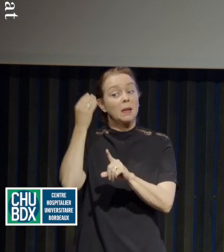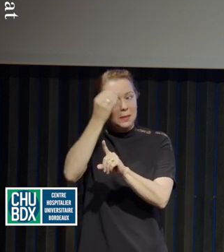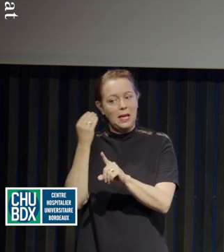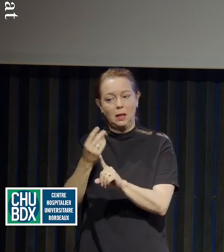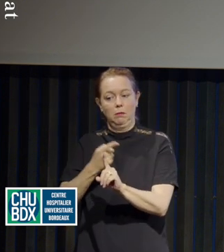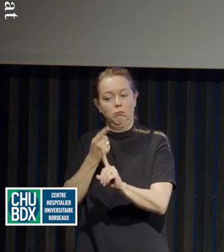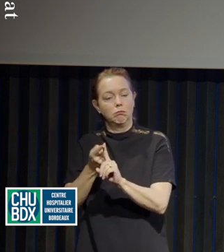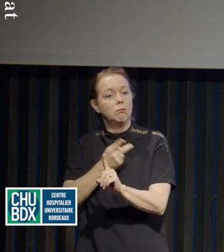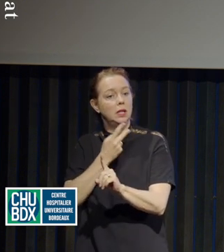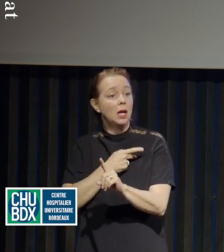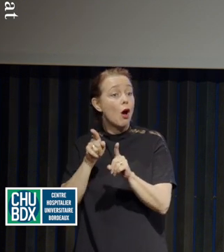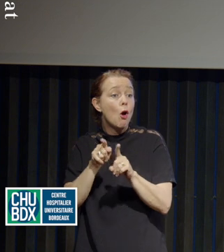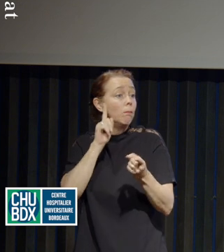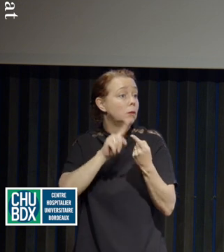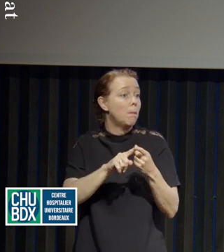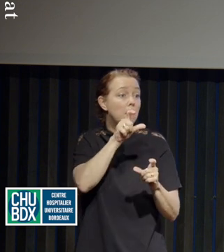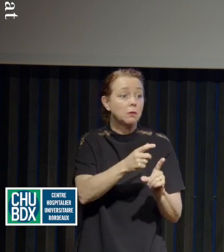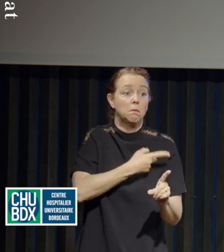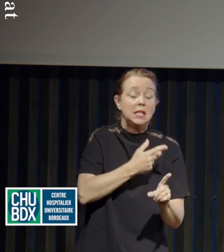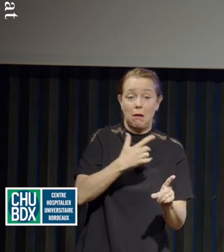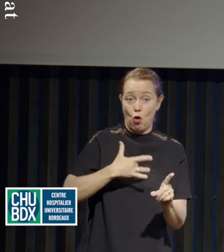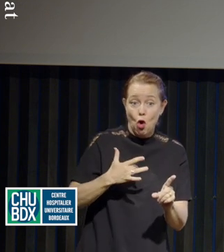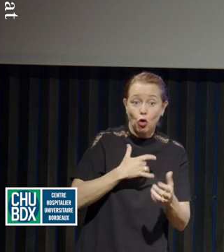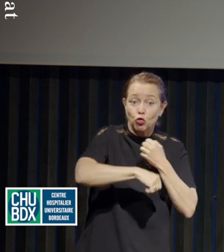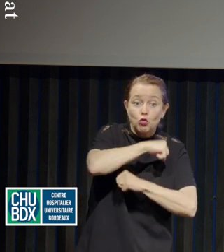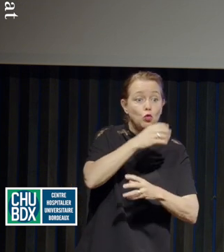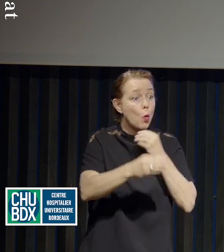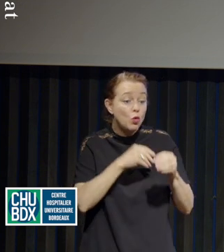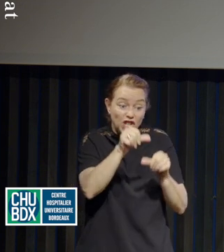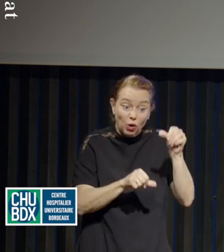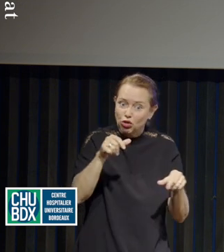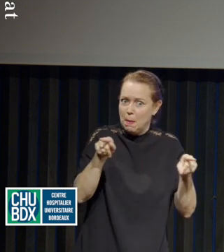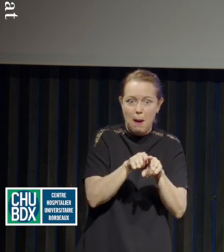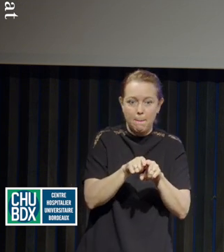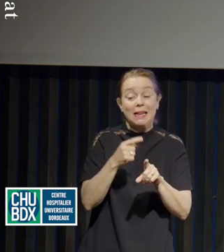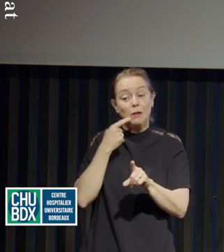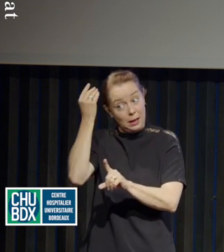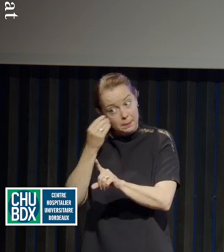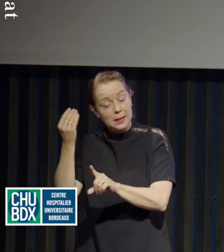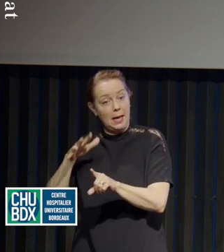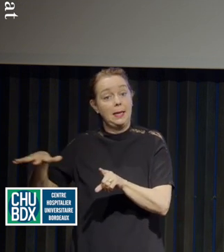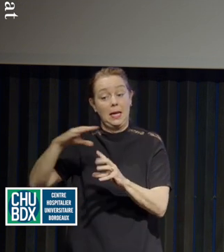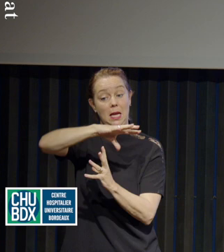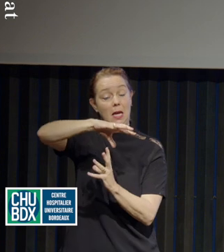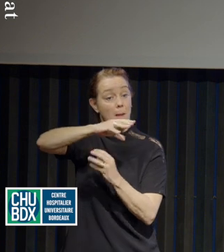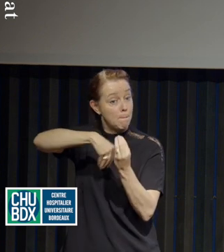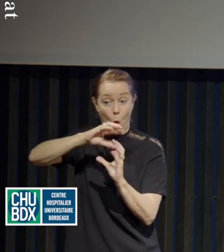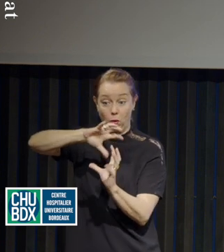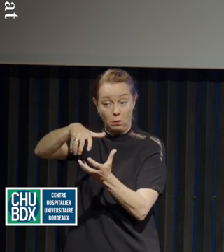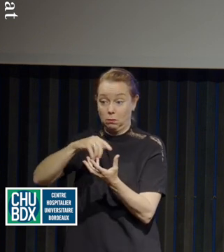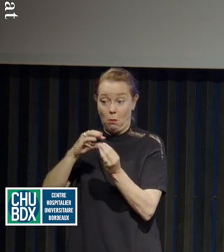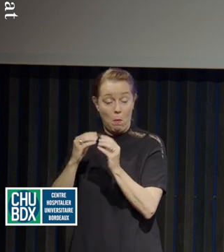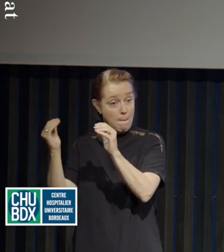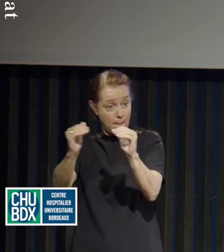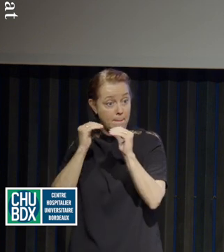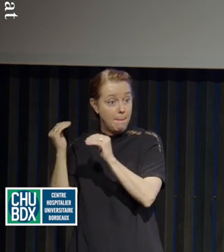médicale au même titre que la cardiologie ou la chirurgie, ce qui veut bien dire que la psychiatrie partout dans le monde a les mêmes problématiques